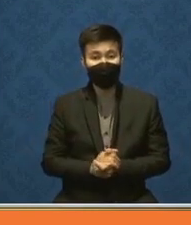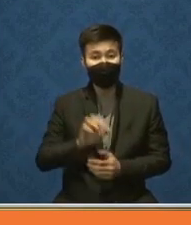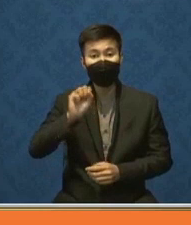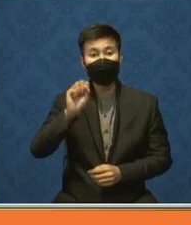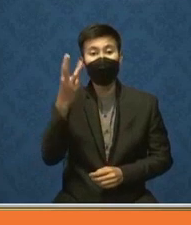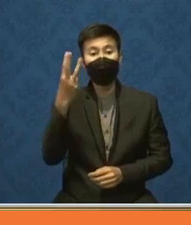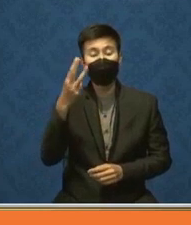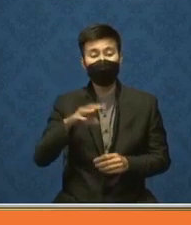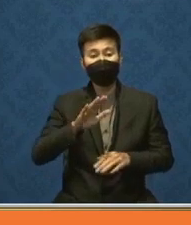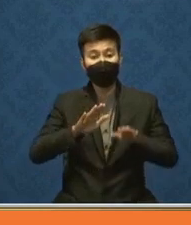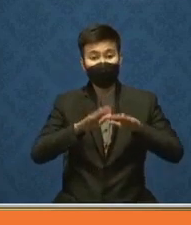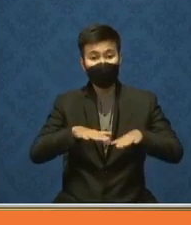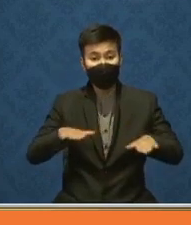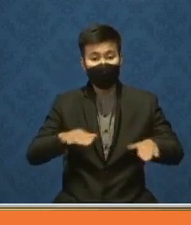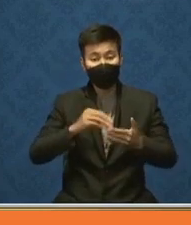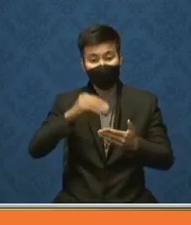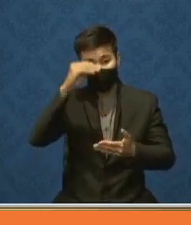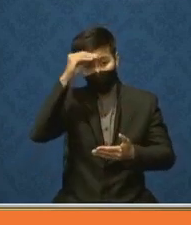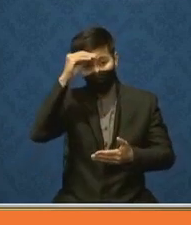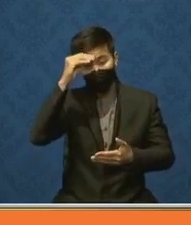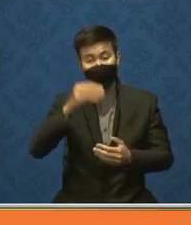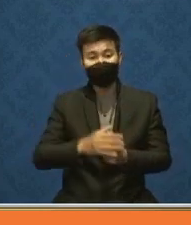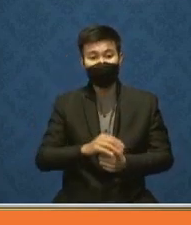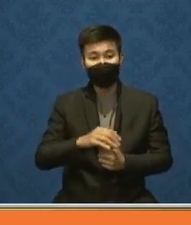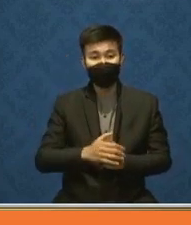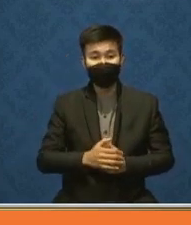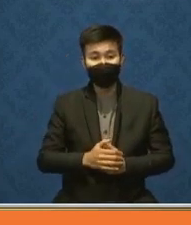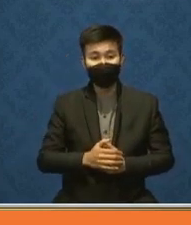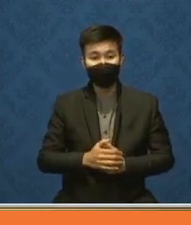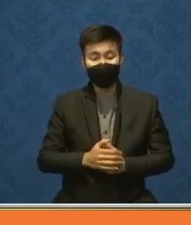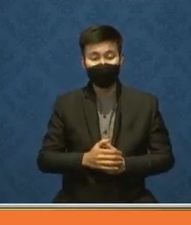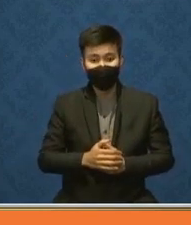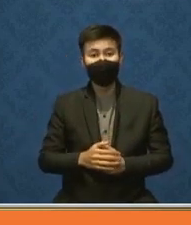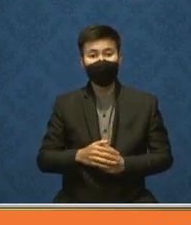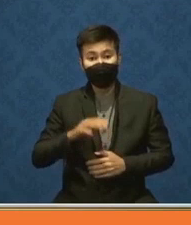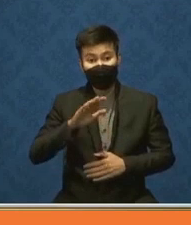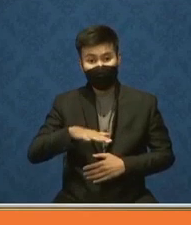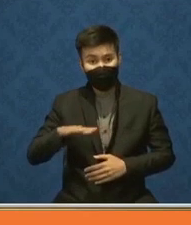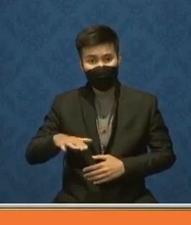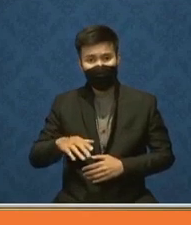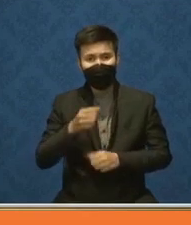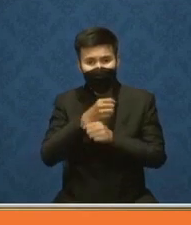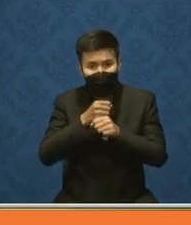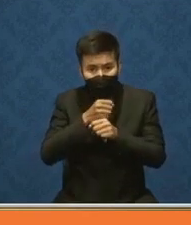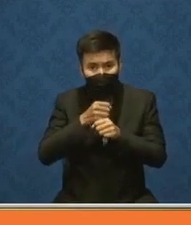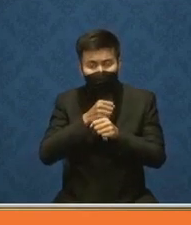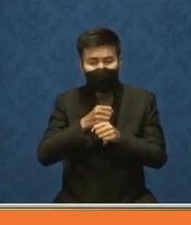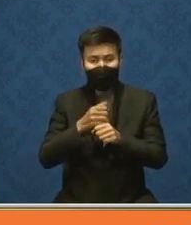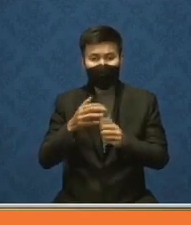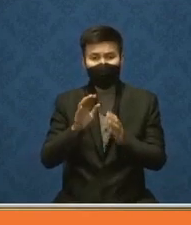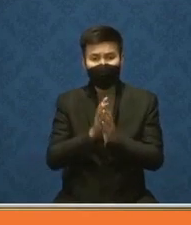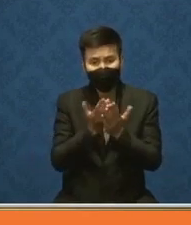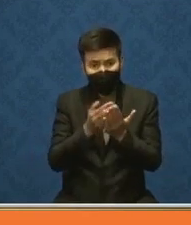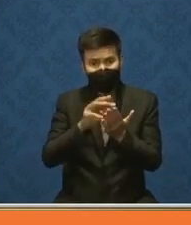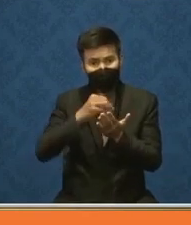ให้เป็นสวัสดิการสำหรับเด็กเล็กครับคือเพราะทุกการศึกษาเนี่ยเขายืนยันมาแล้วยิ่งเด็กเล็กเข้าถึงนมเข้าถึงนิทานที่มีคุณภาพมากเท่